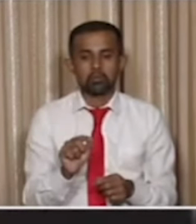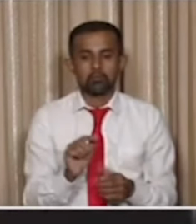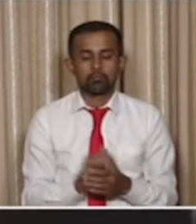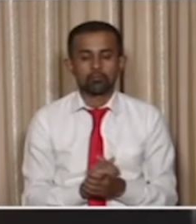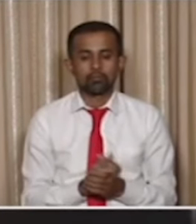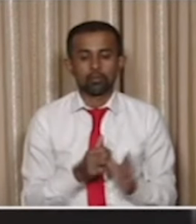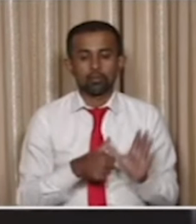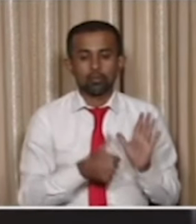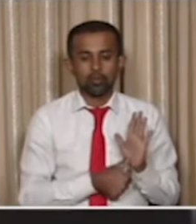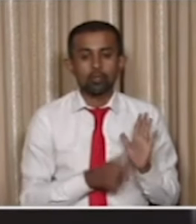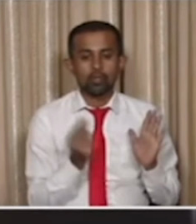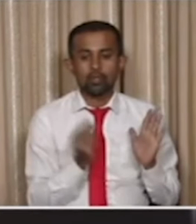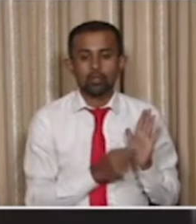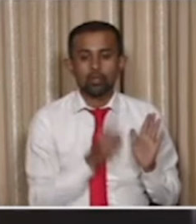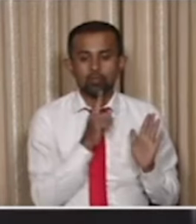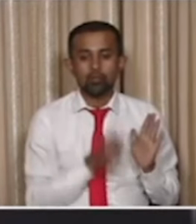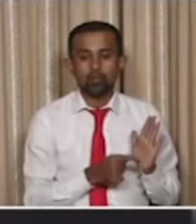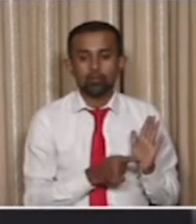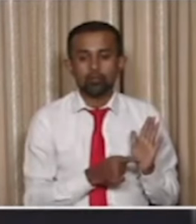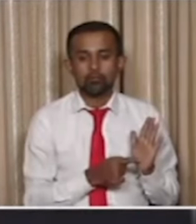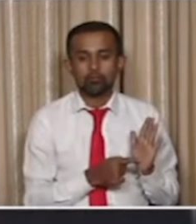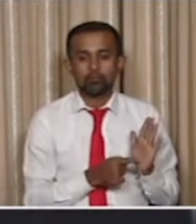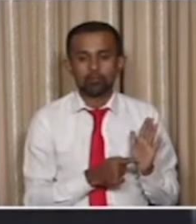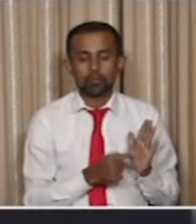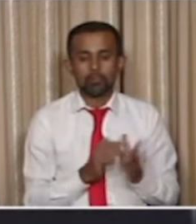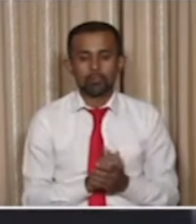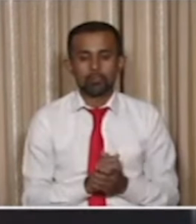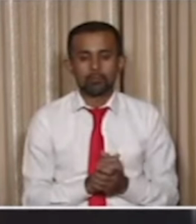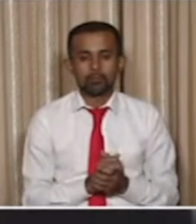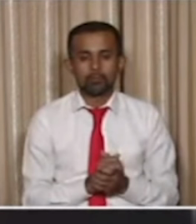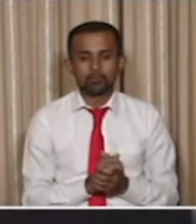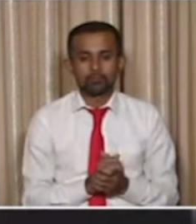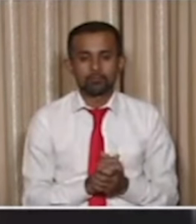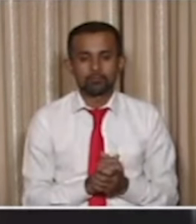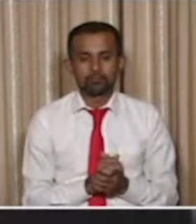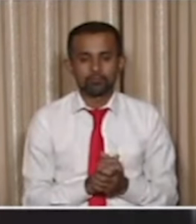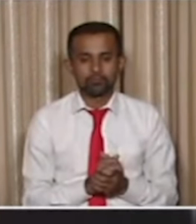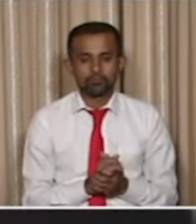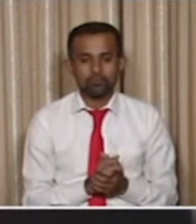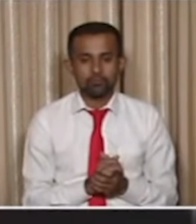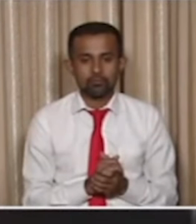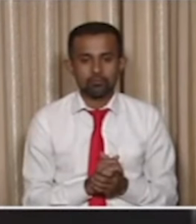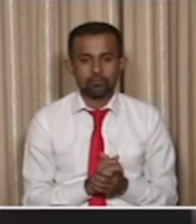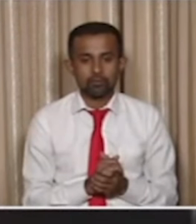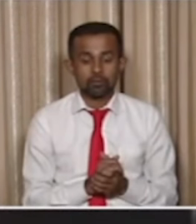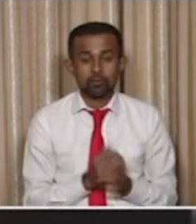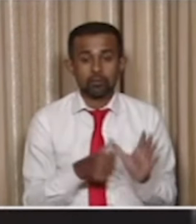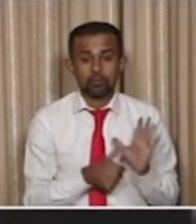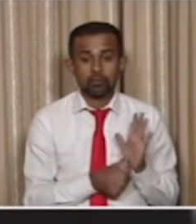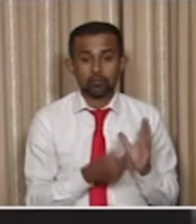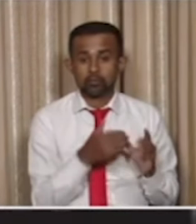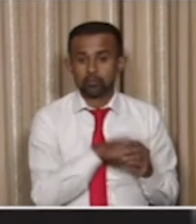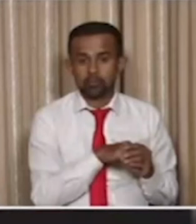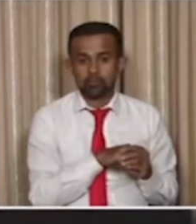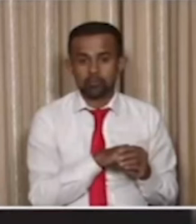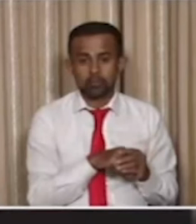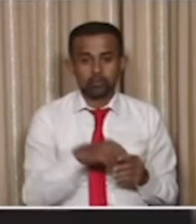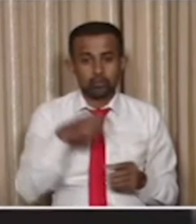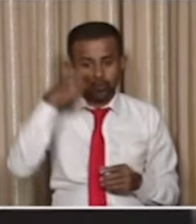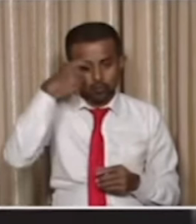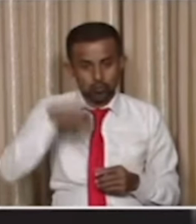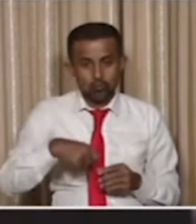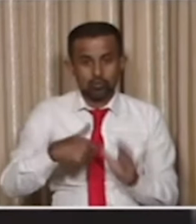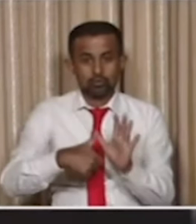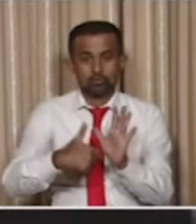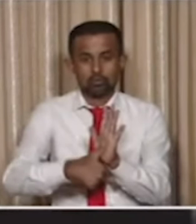මේ පනත් කෙටුම්පතේ කියන්නේ ගරු මුලාසන අරුඩ මන්ත්‍රීතුමනි මේ පනතේ යටතේ සාක්ෂි ආඥා